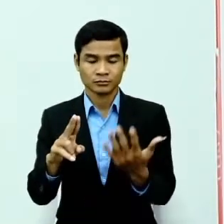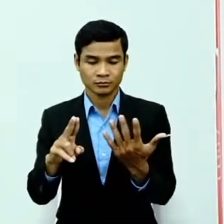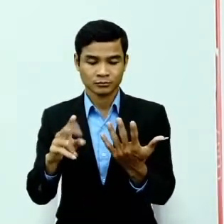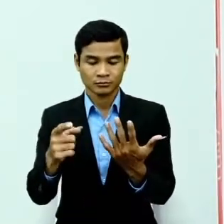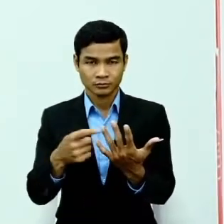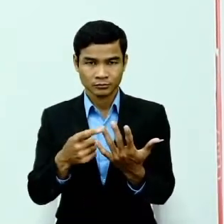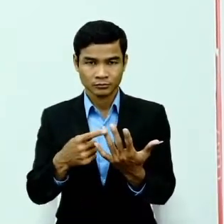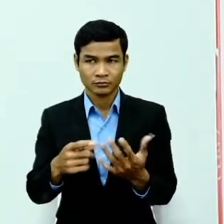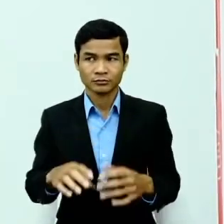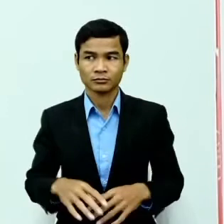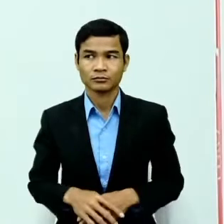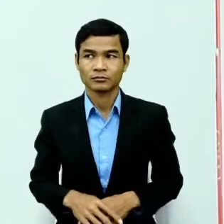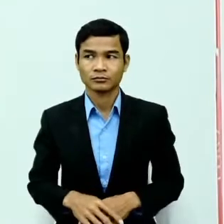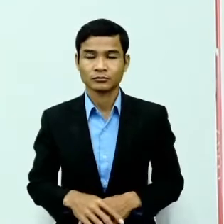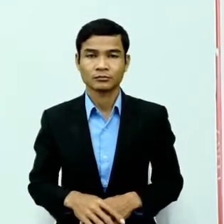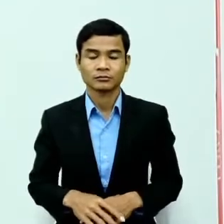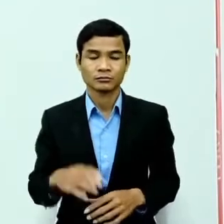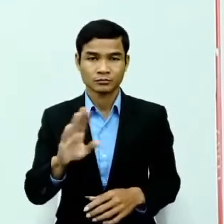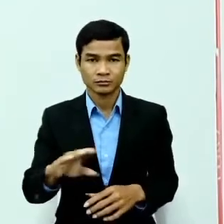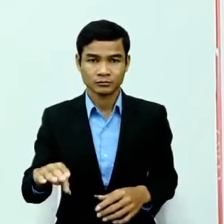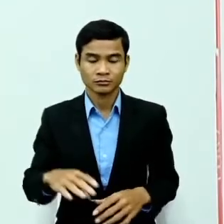ào ào chà con